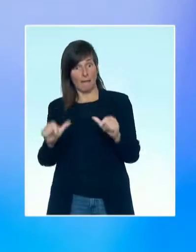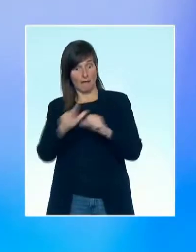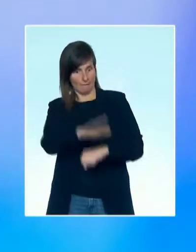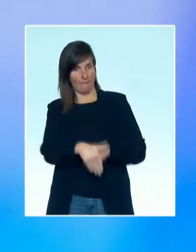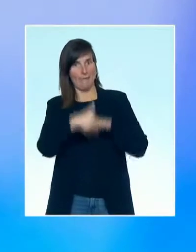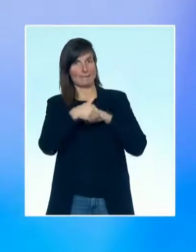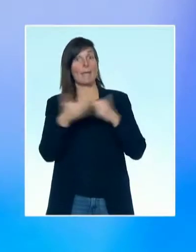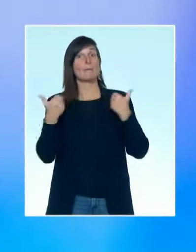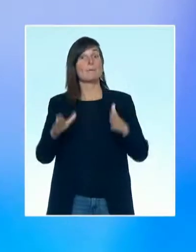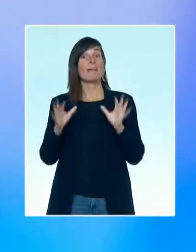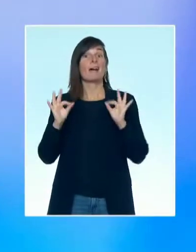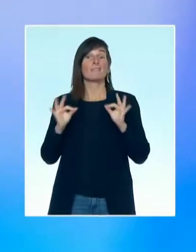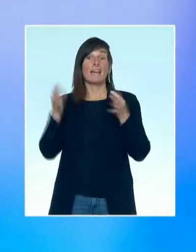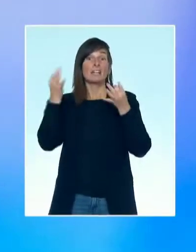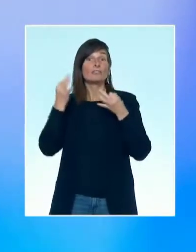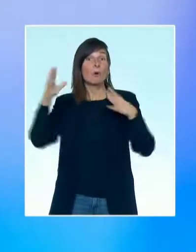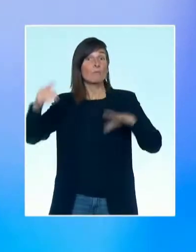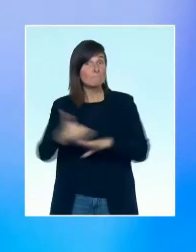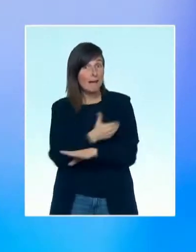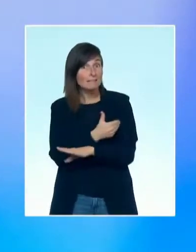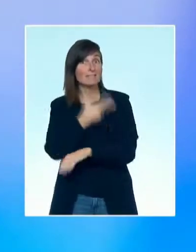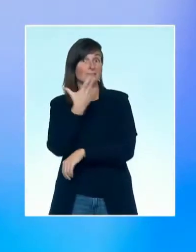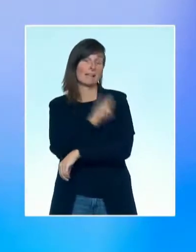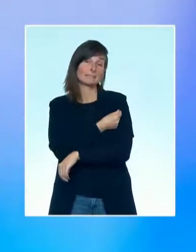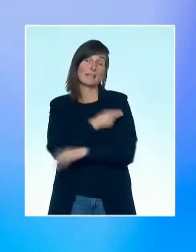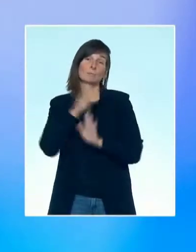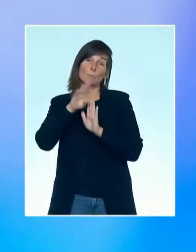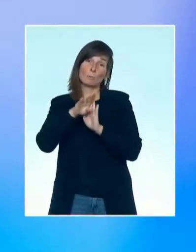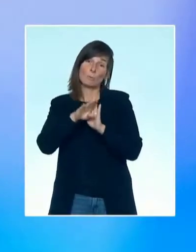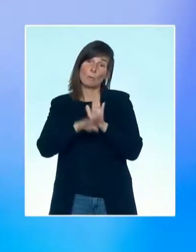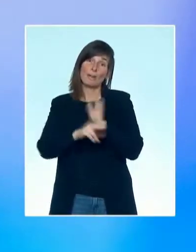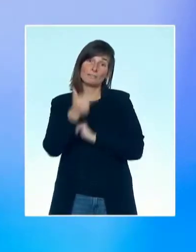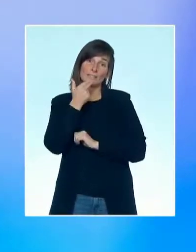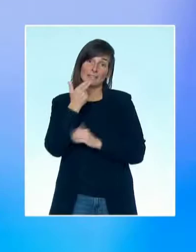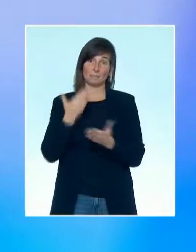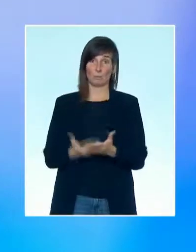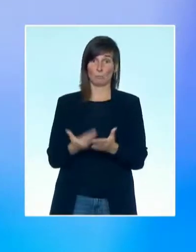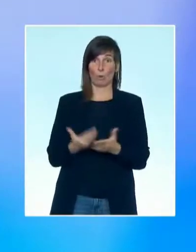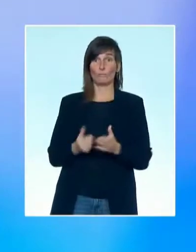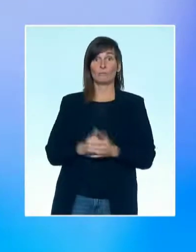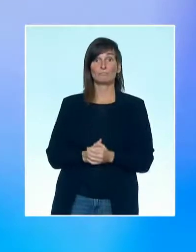efficacité avec le temps. On voit aujourd'hui dans nos chiffres